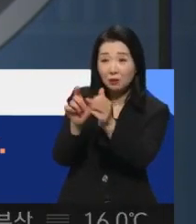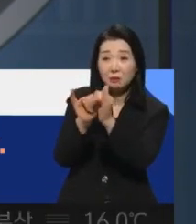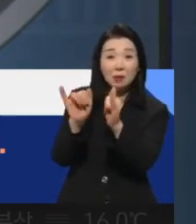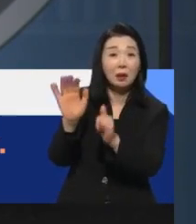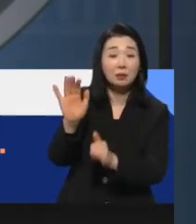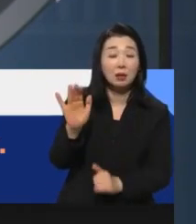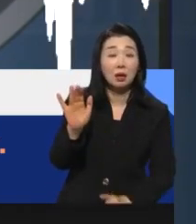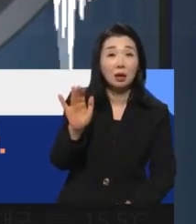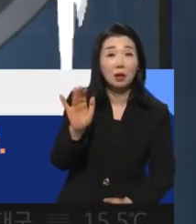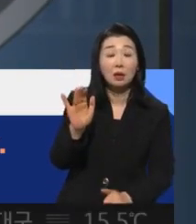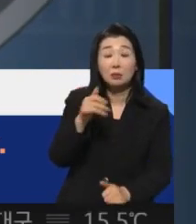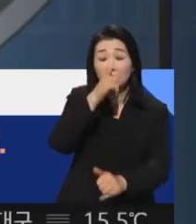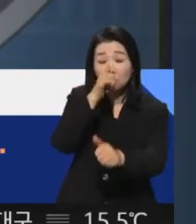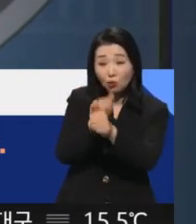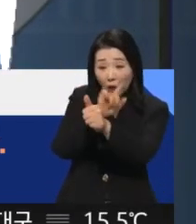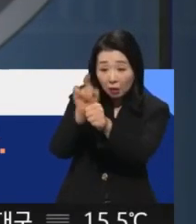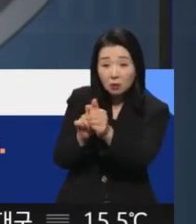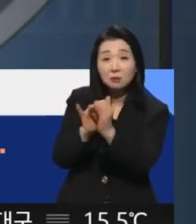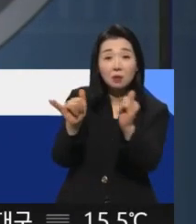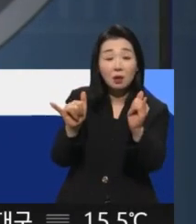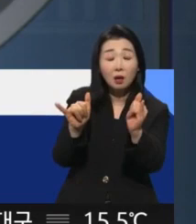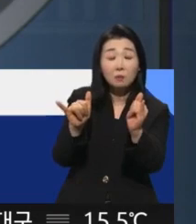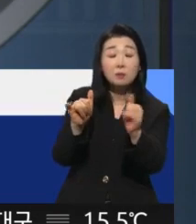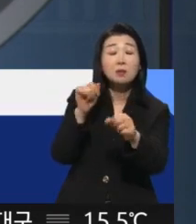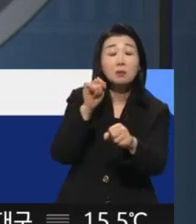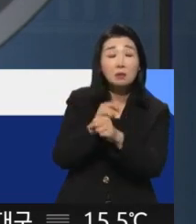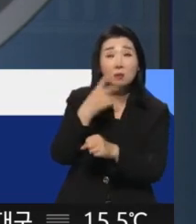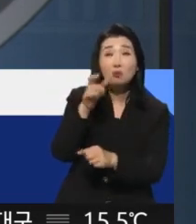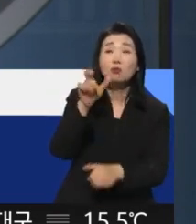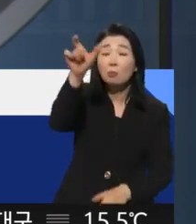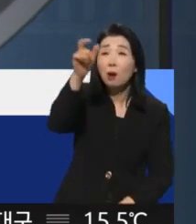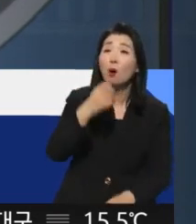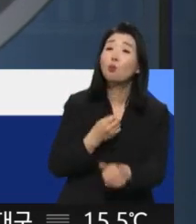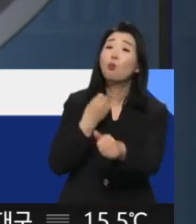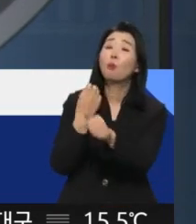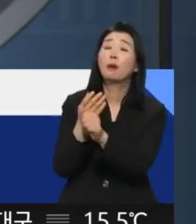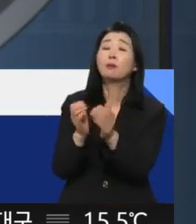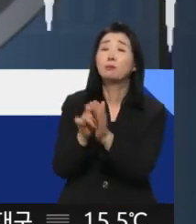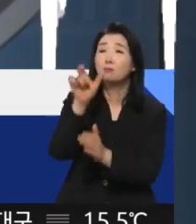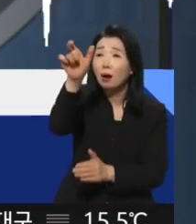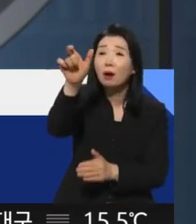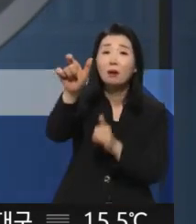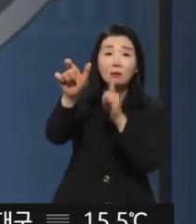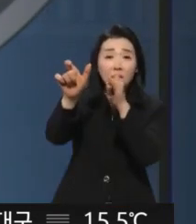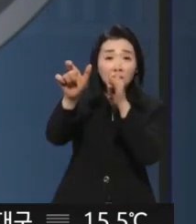네. 피의자 신분이죠. 예. 수사 아, 대상에 올라 있는데 고발되어 가지고 수사 대상에 올라 있는데